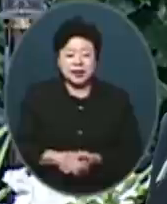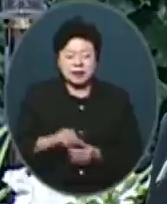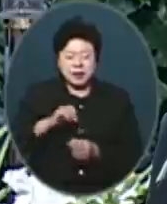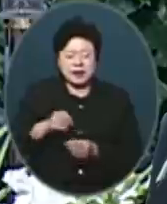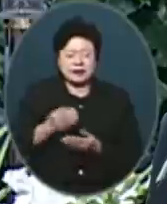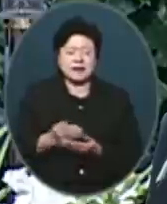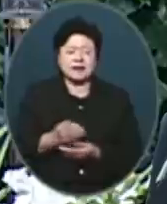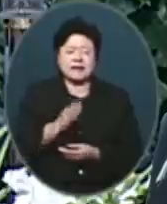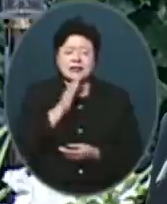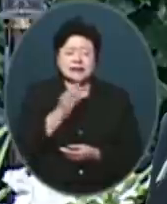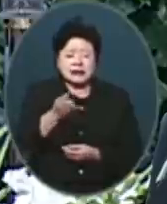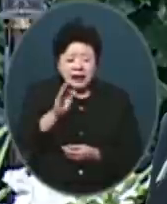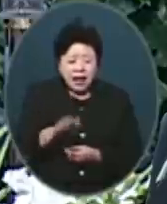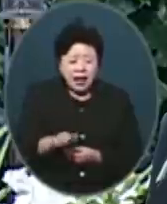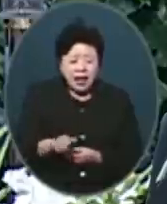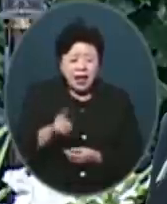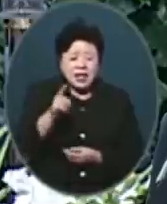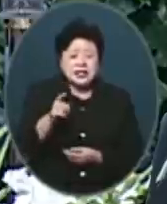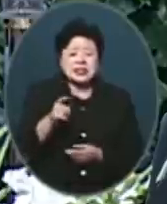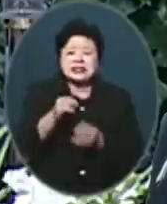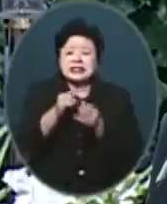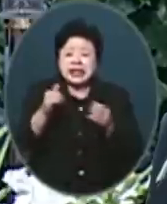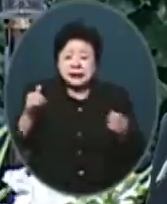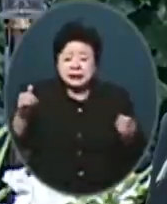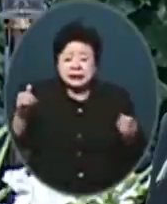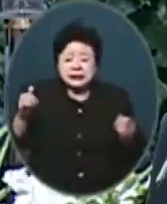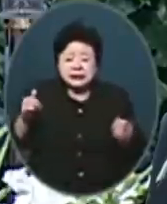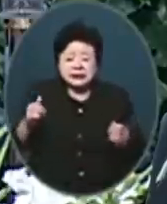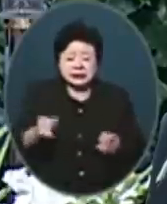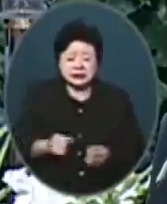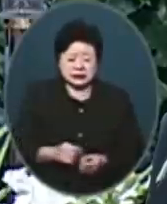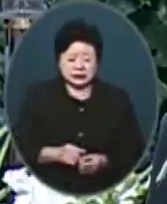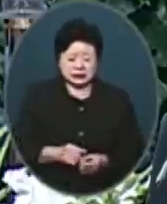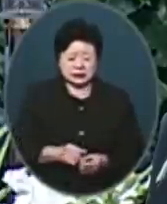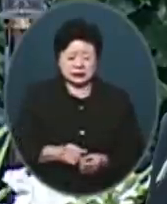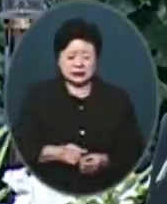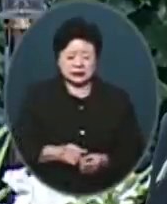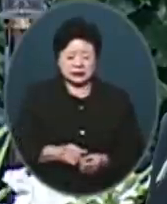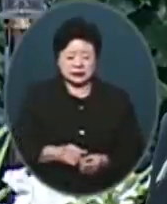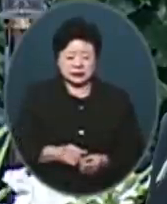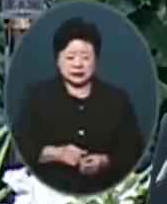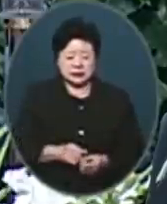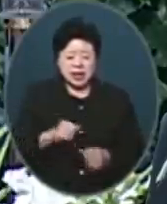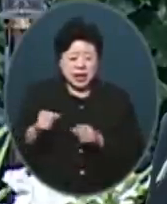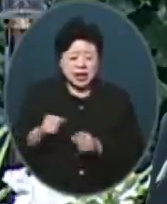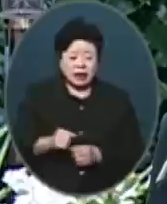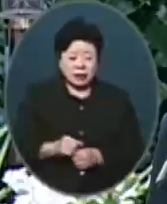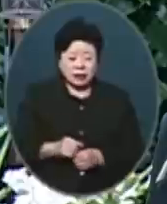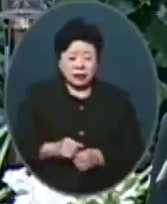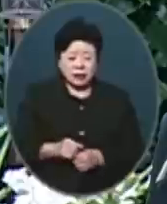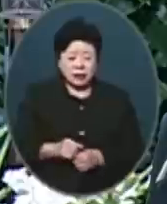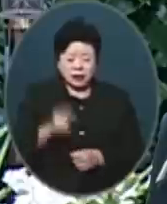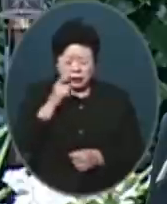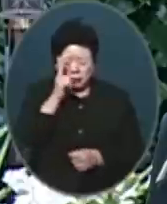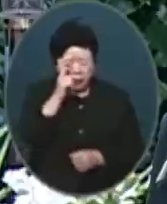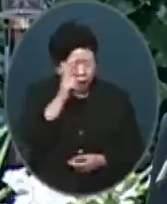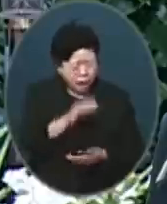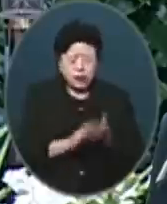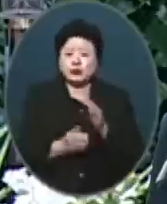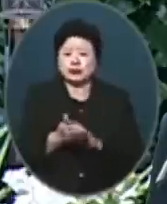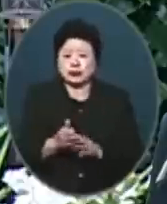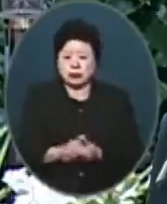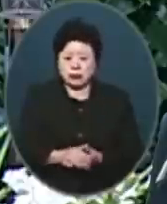당연하거니와 이 사람은 예수님은 행한 것이 옳지 않은 것이 하나도